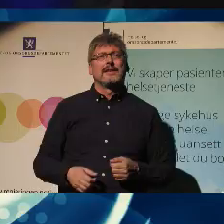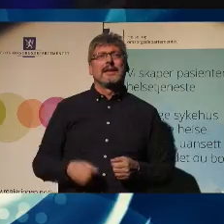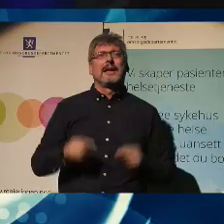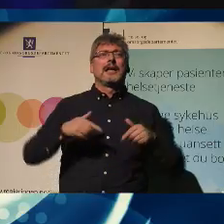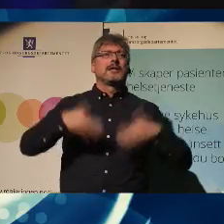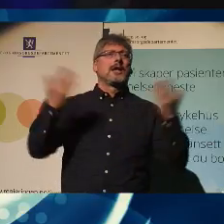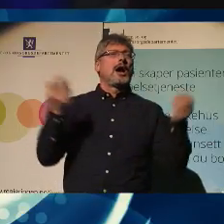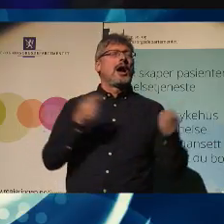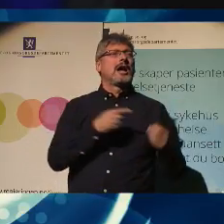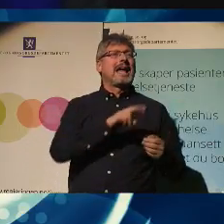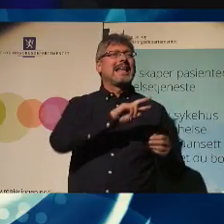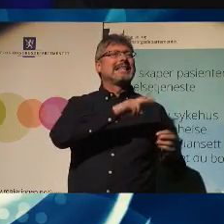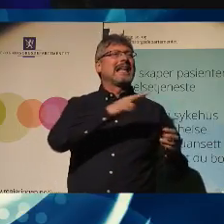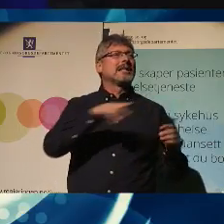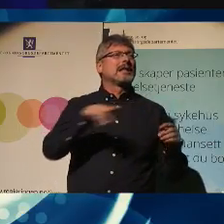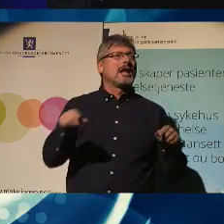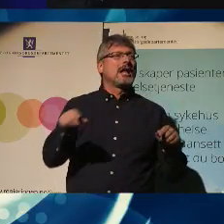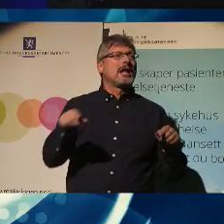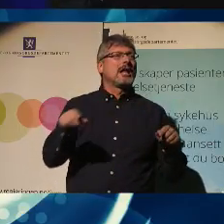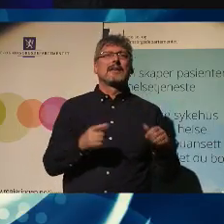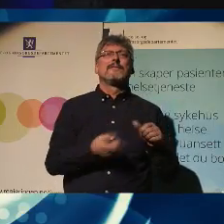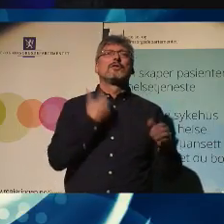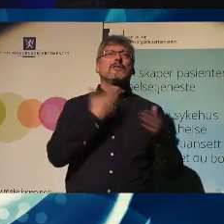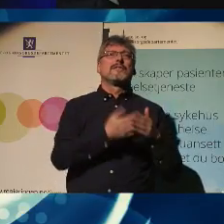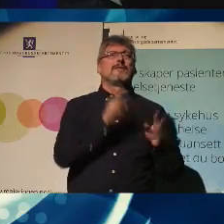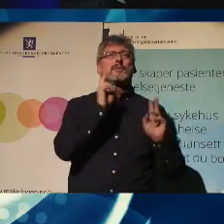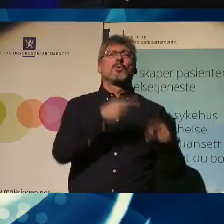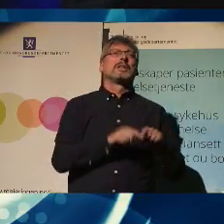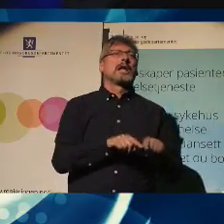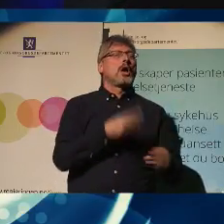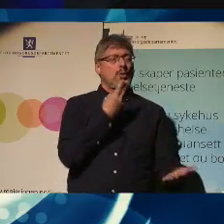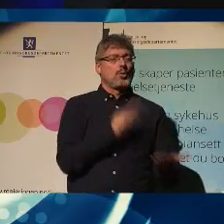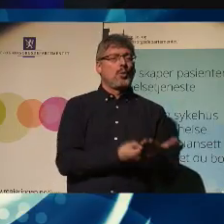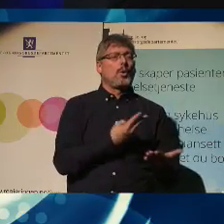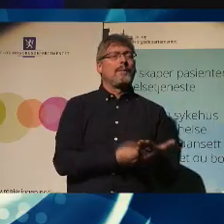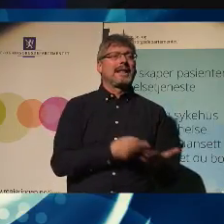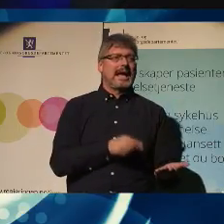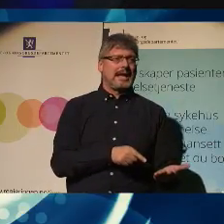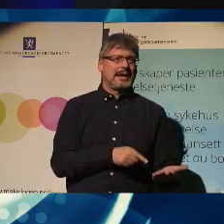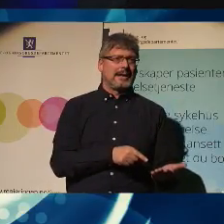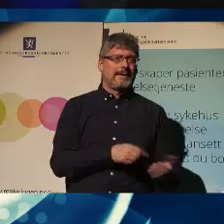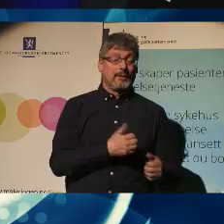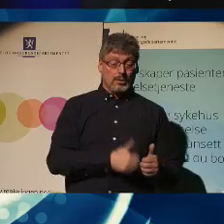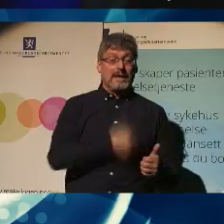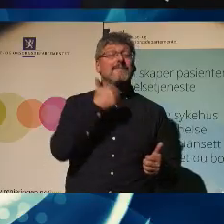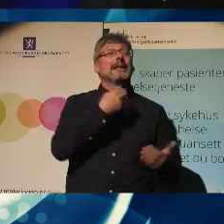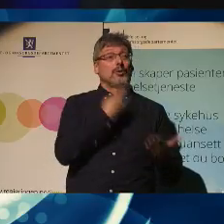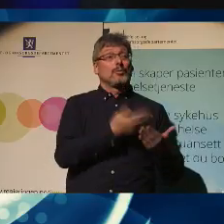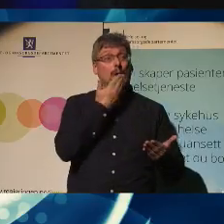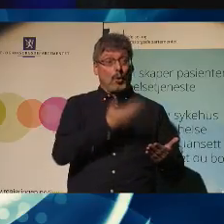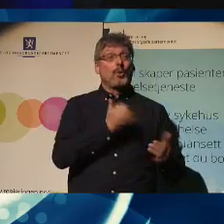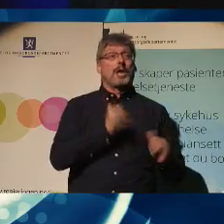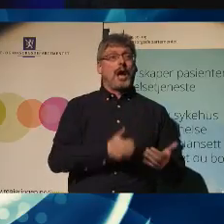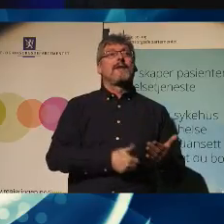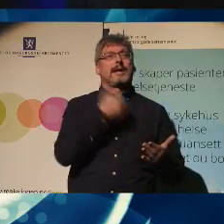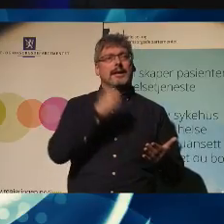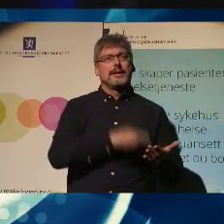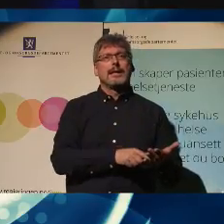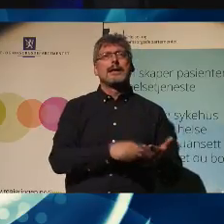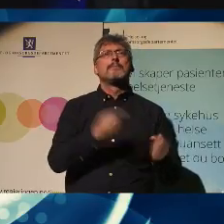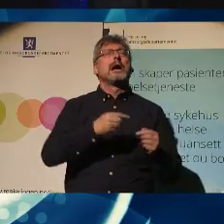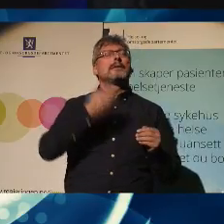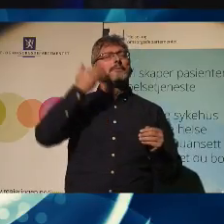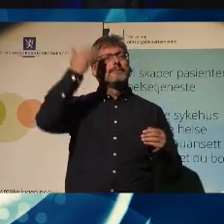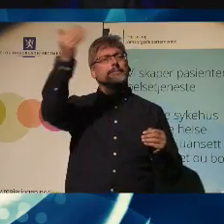bruker vi digitaliseringen kanskje først og fremst til å dokumentere. Og det viktig å dokumentere godt. Det vi ser for oss